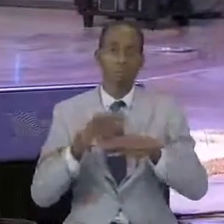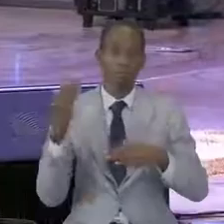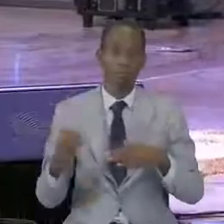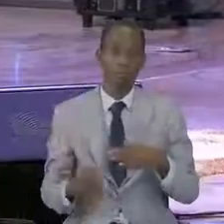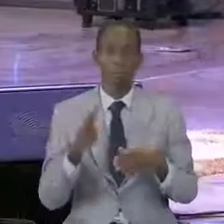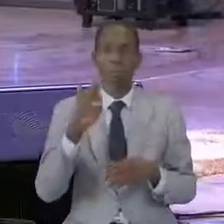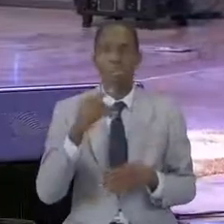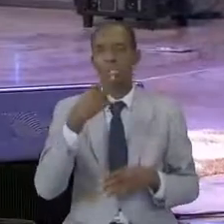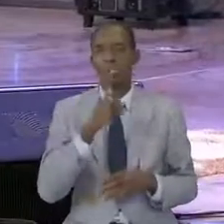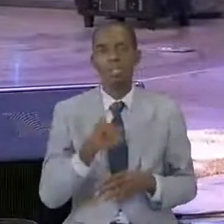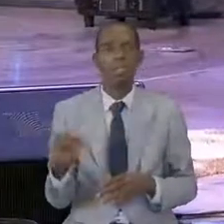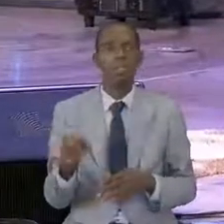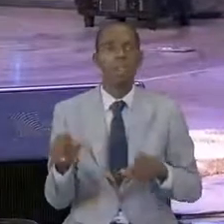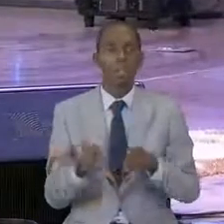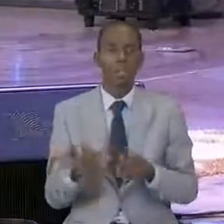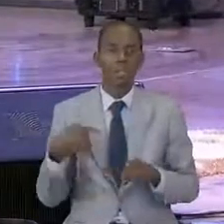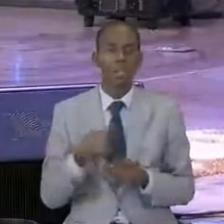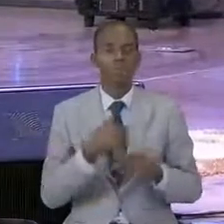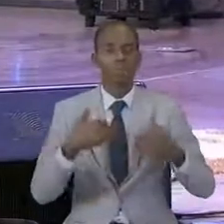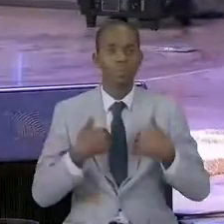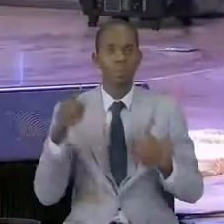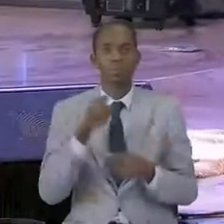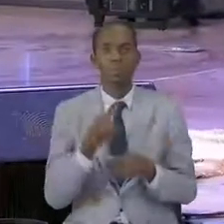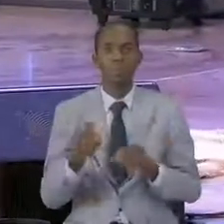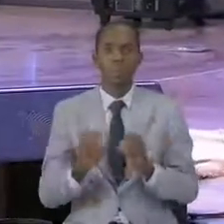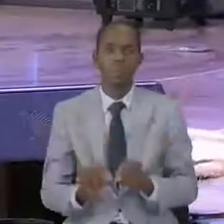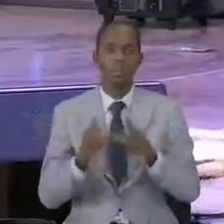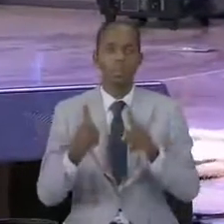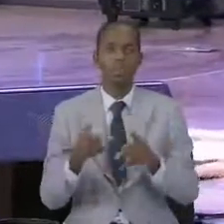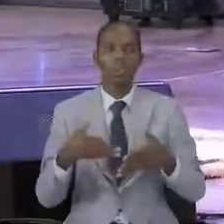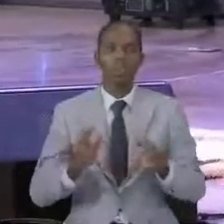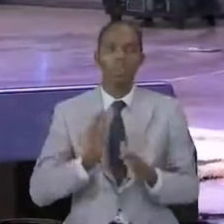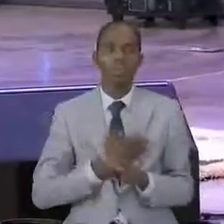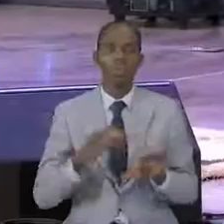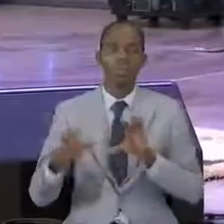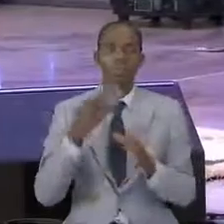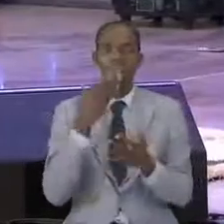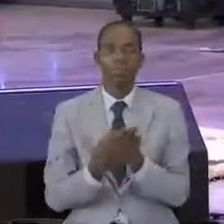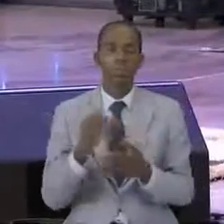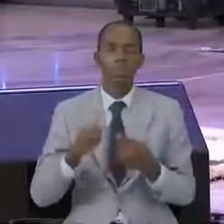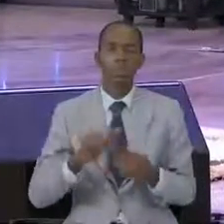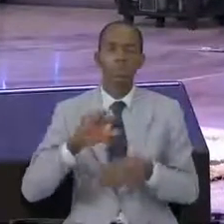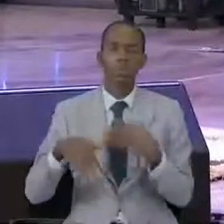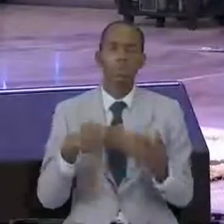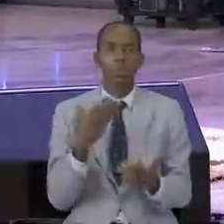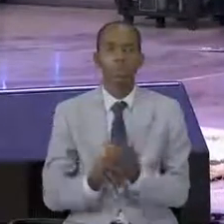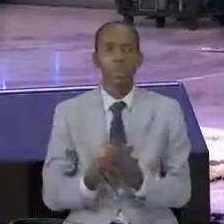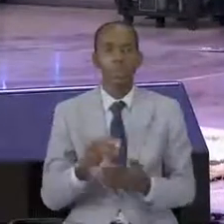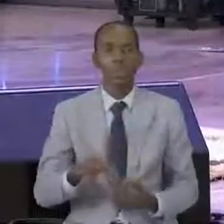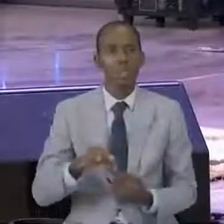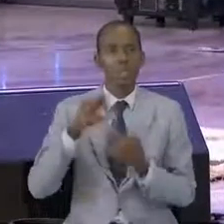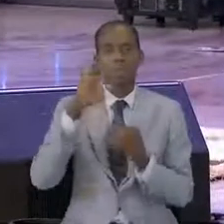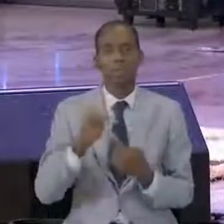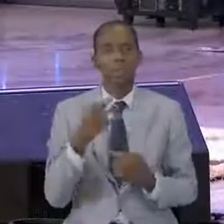compris dans le verset 10 pour dire ainsi donc comme nous avons pendant que nous avons pendant que nous en avons l'occasion